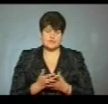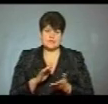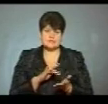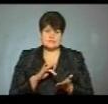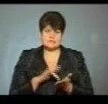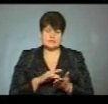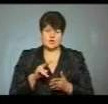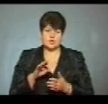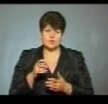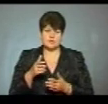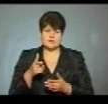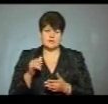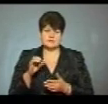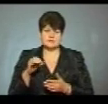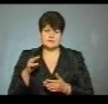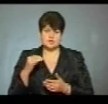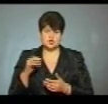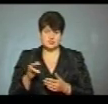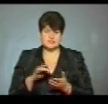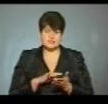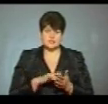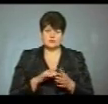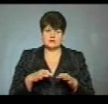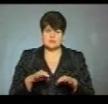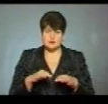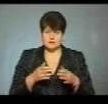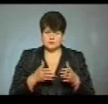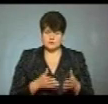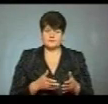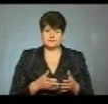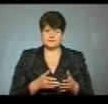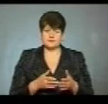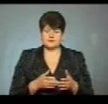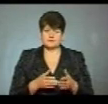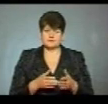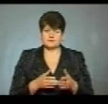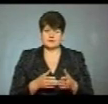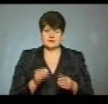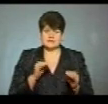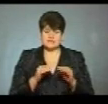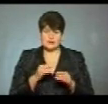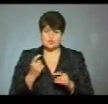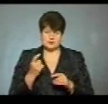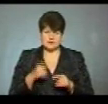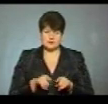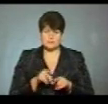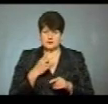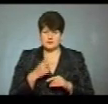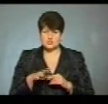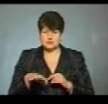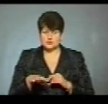центр, логістичний центр, де буде транспортне там складське господарство. Також передбачена зона